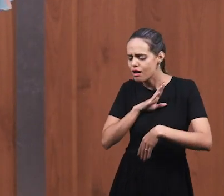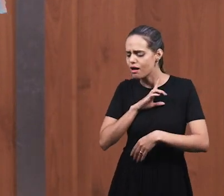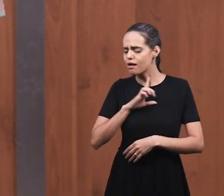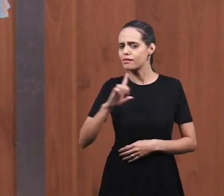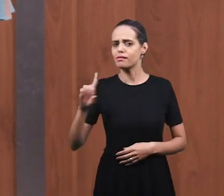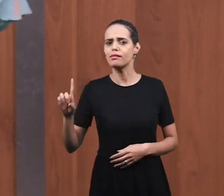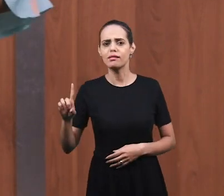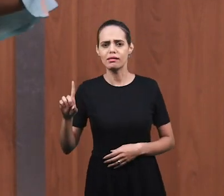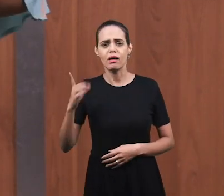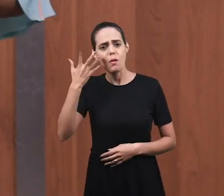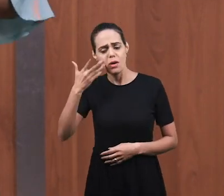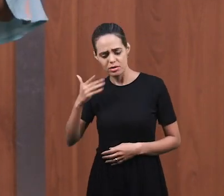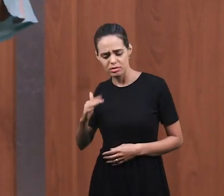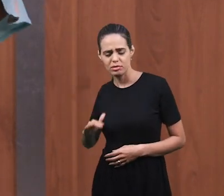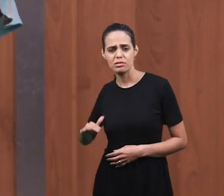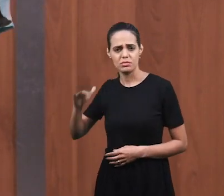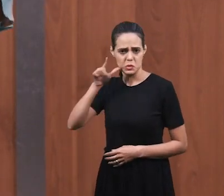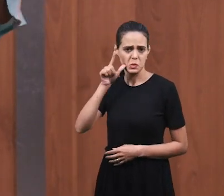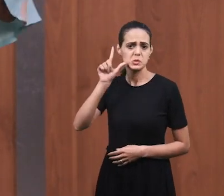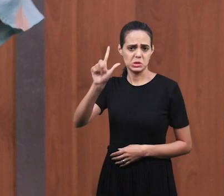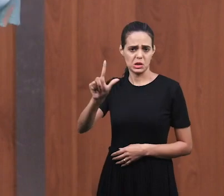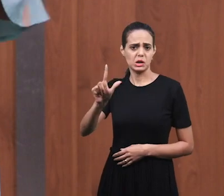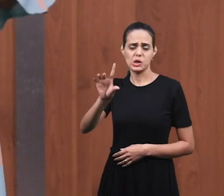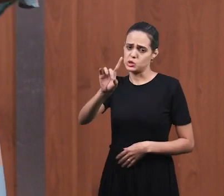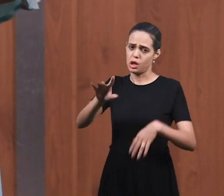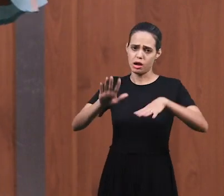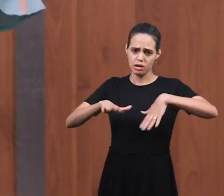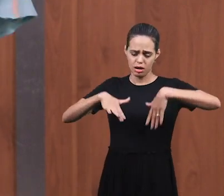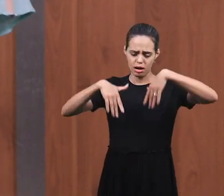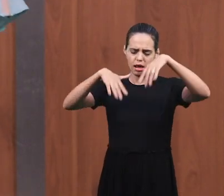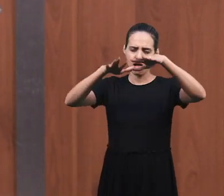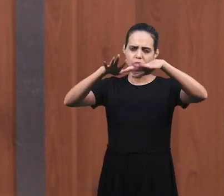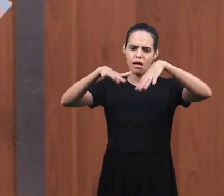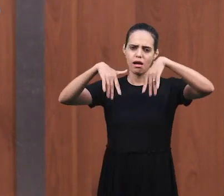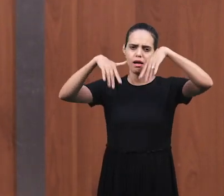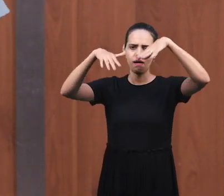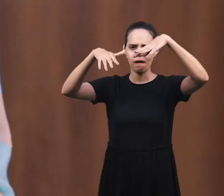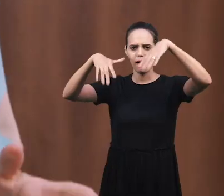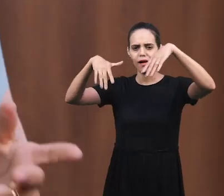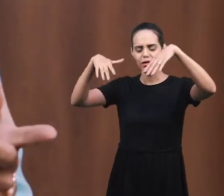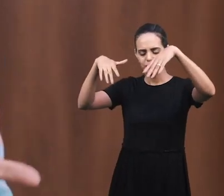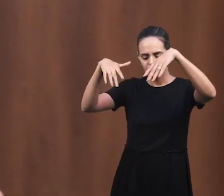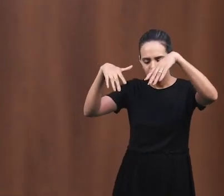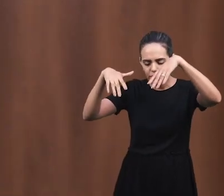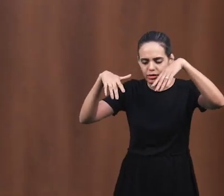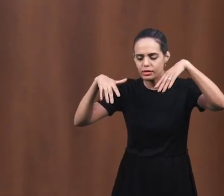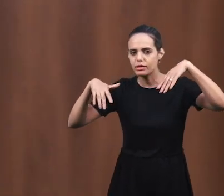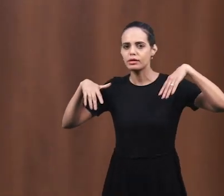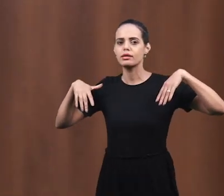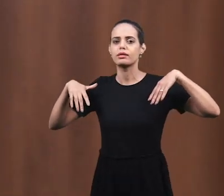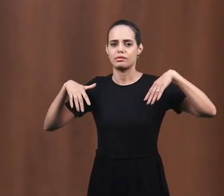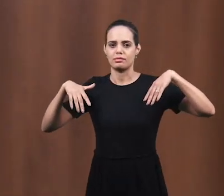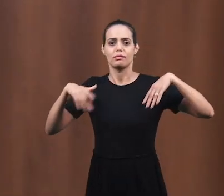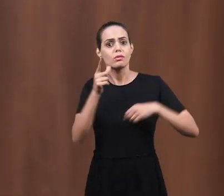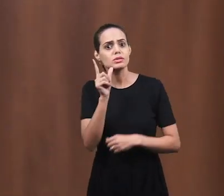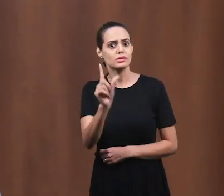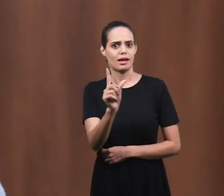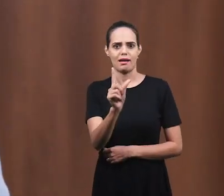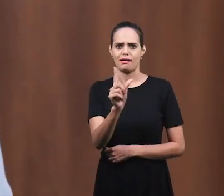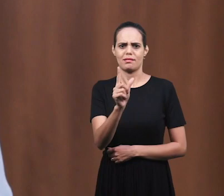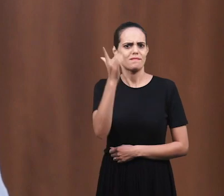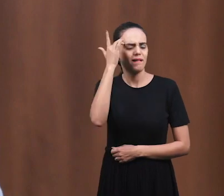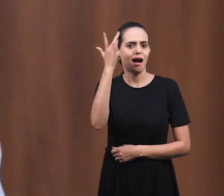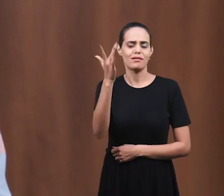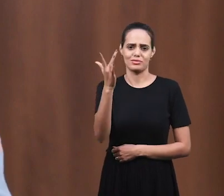nécessaire de faire des efforts. Même un enfant très petit, elle arrive à passer par une porte qui c'est un rideau. Le salut en Jésus, c'est comme